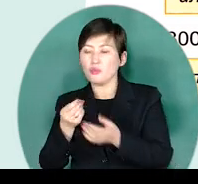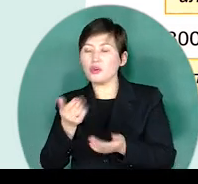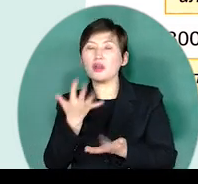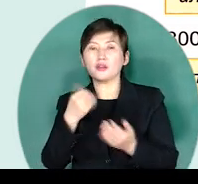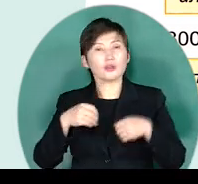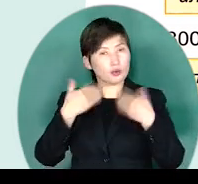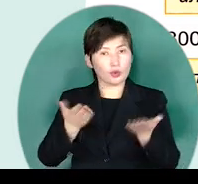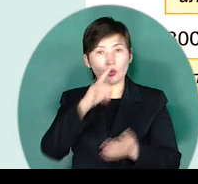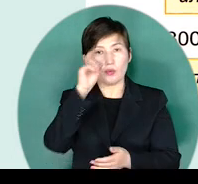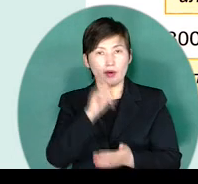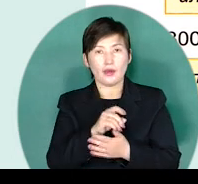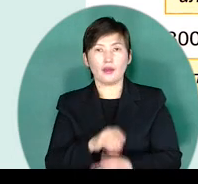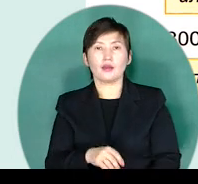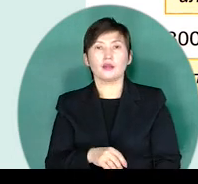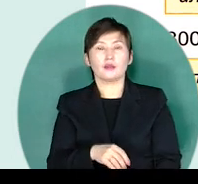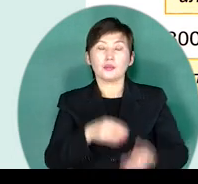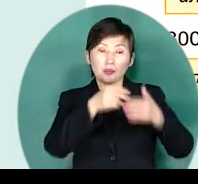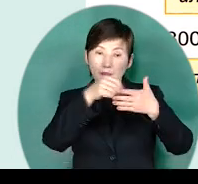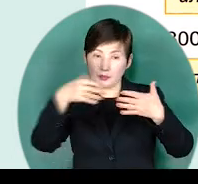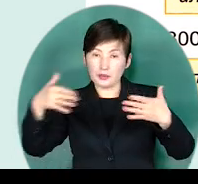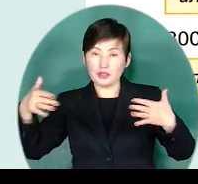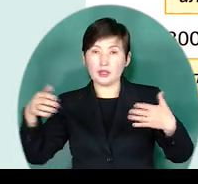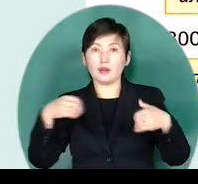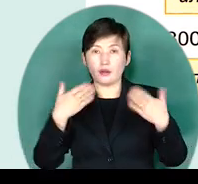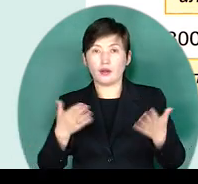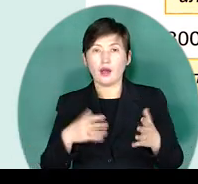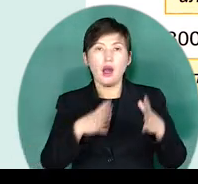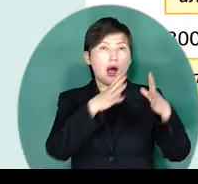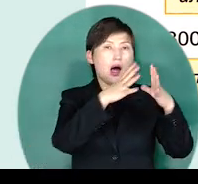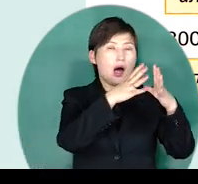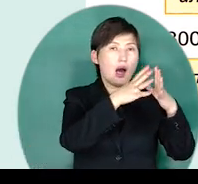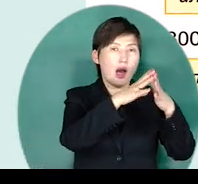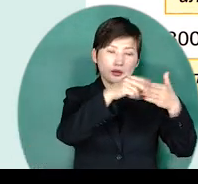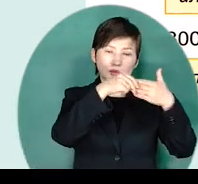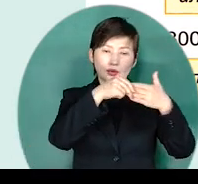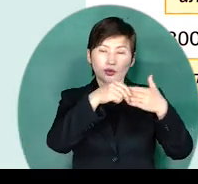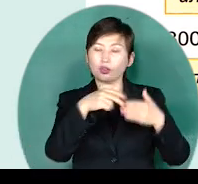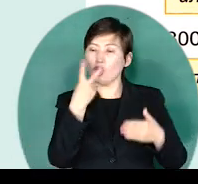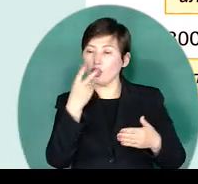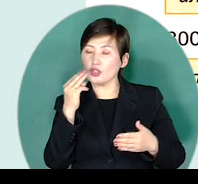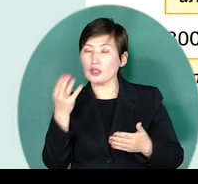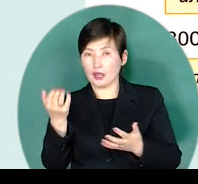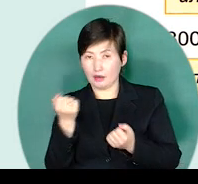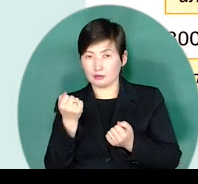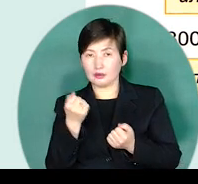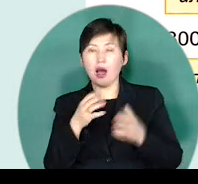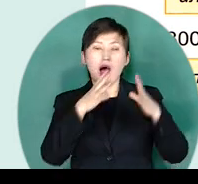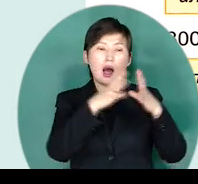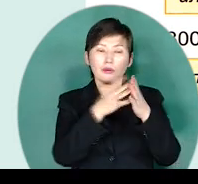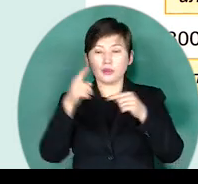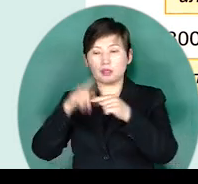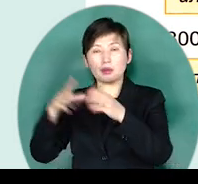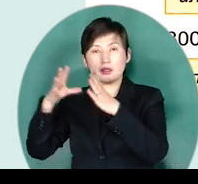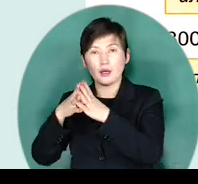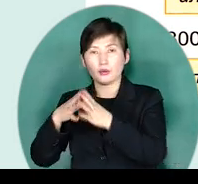төлөх вэ? За илэрхийл бичгэнэ тийм ээ. За тэгвэл 10 төгрөгийн бичгийн цаас хэд байх нь вэ? 2 байна. Тэгвэл 10 дээр нэмэх